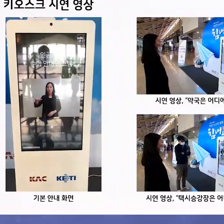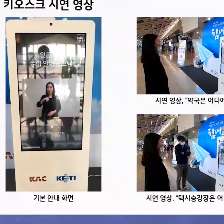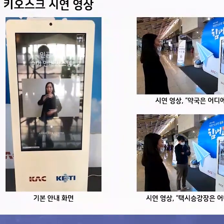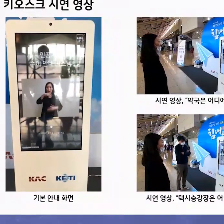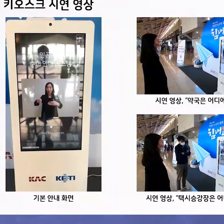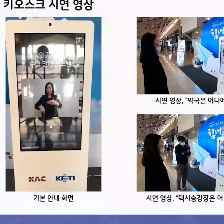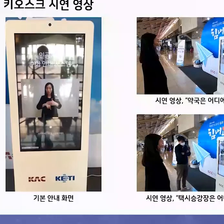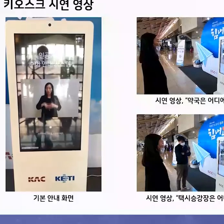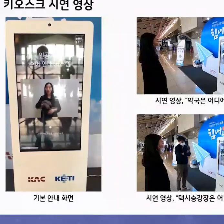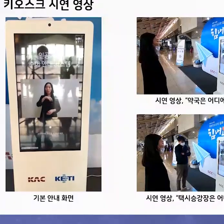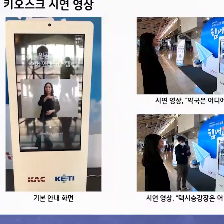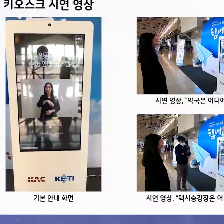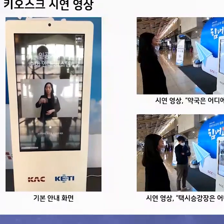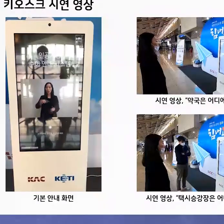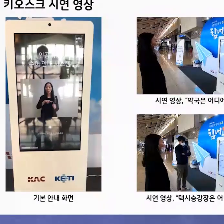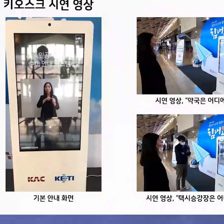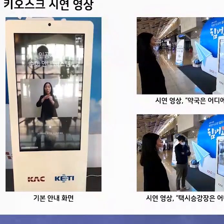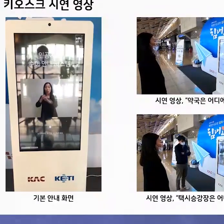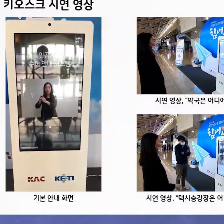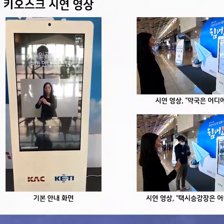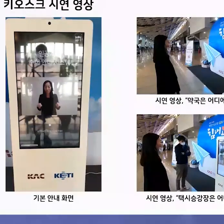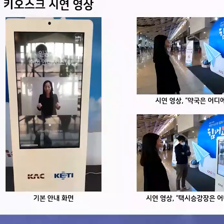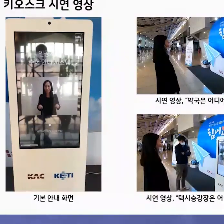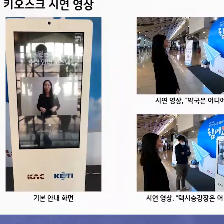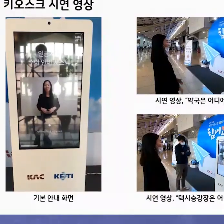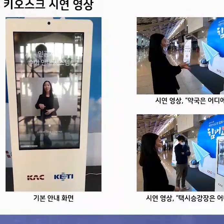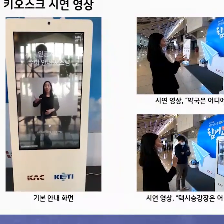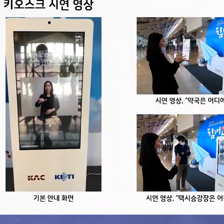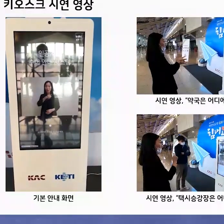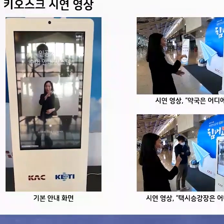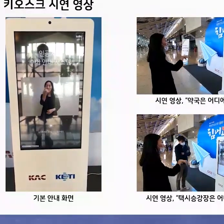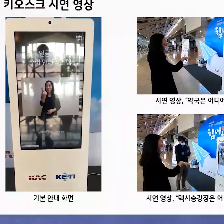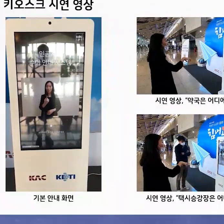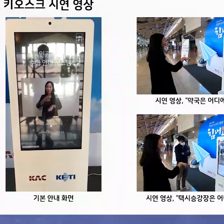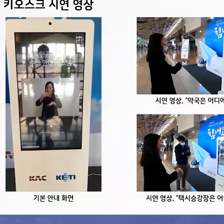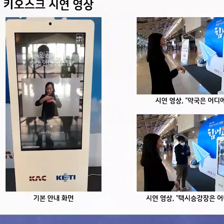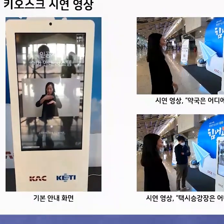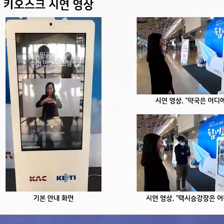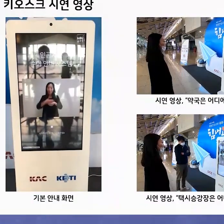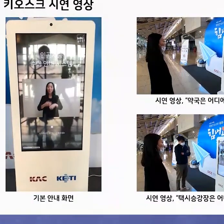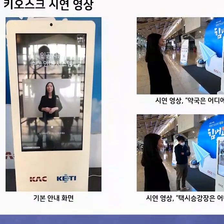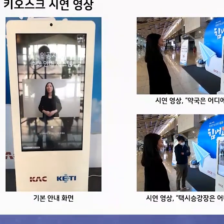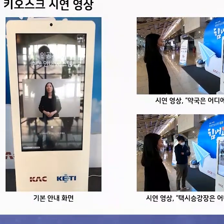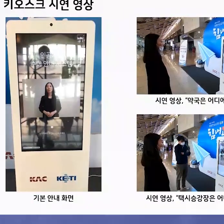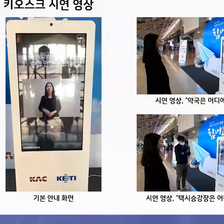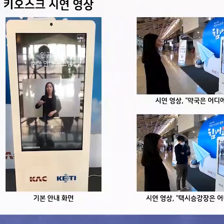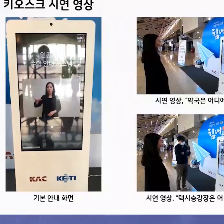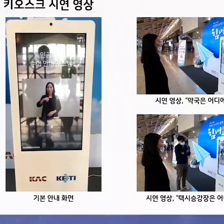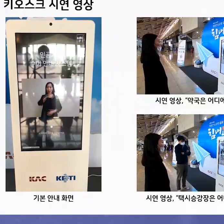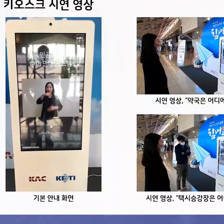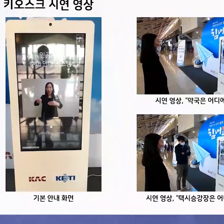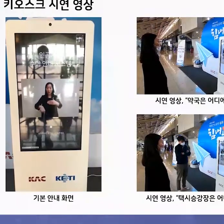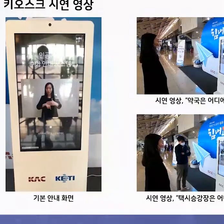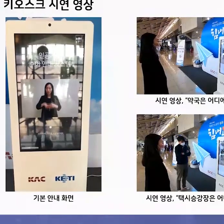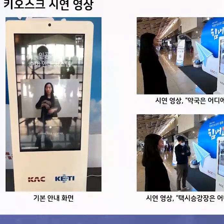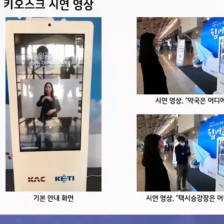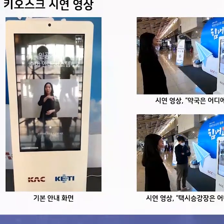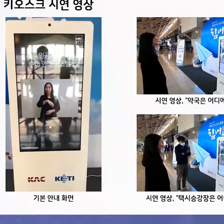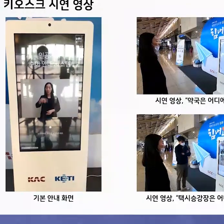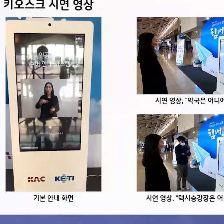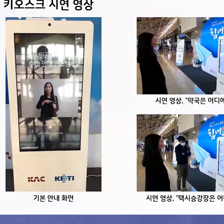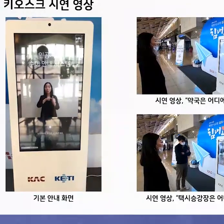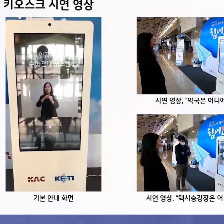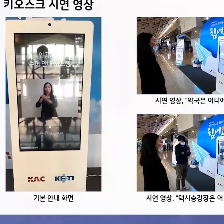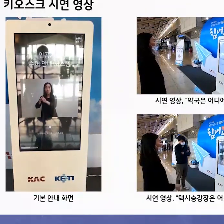대한 소개와 실제 활용 방법에 대한 것을 수어로 설명을 하도록 되어 있습니다. 오른쪽에 있는 두